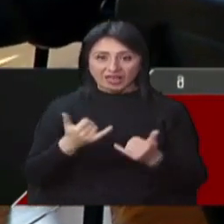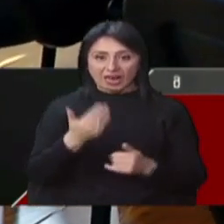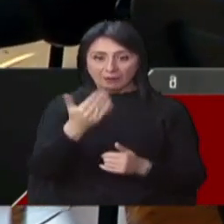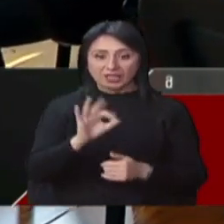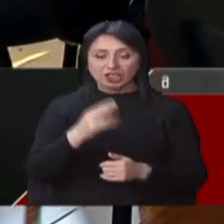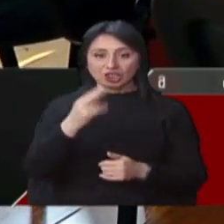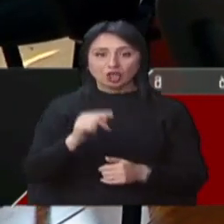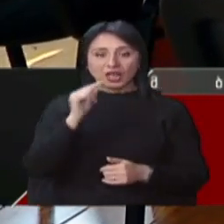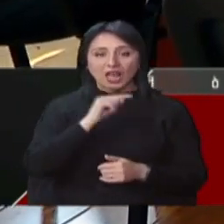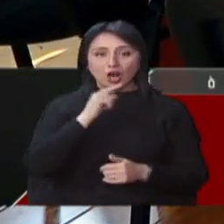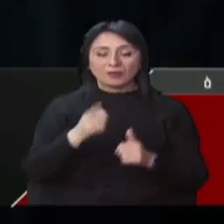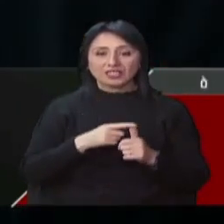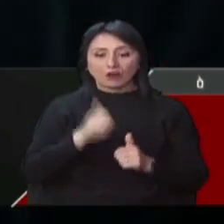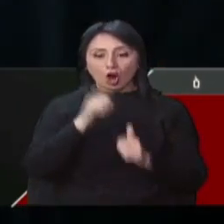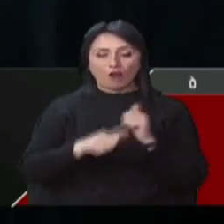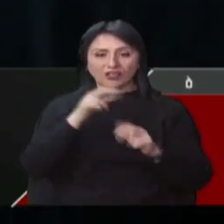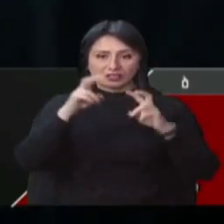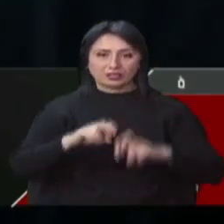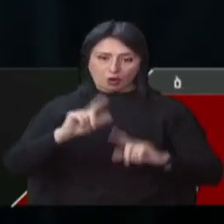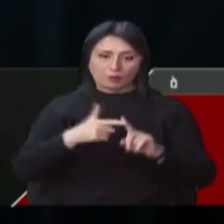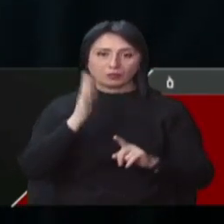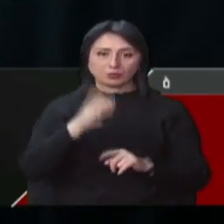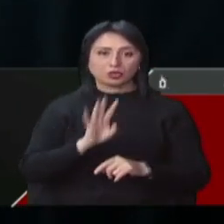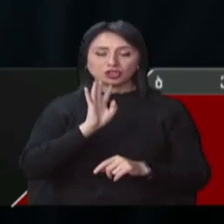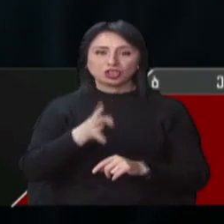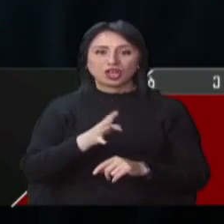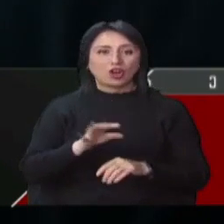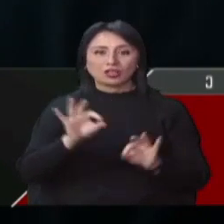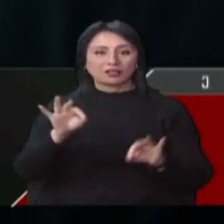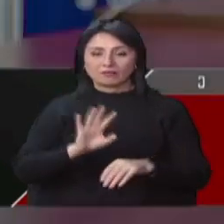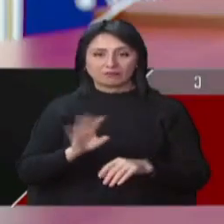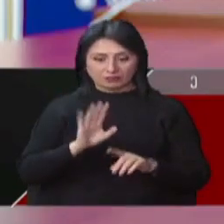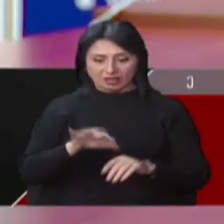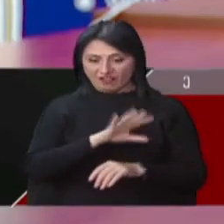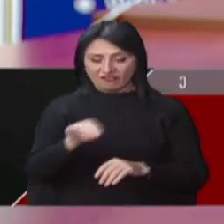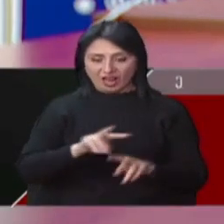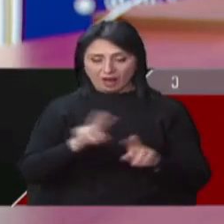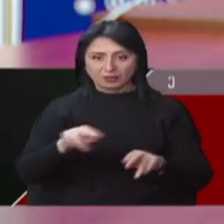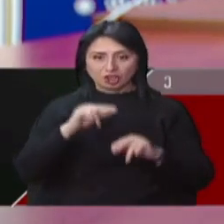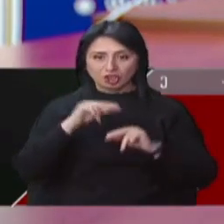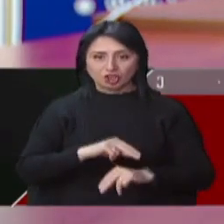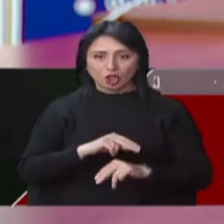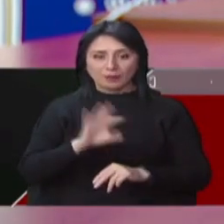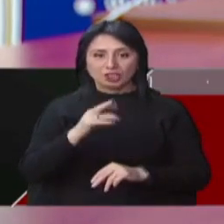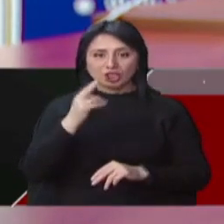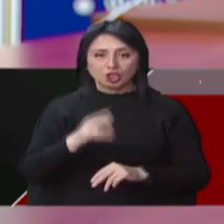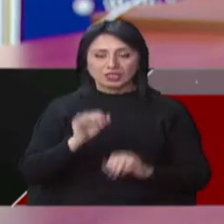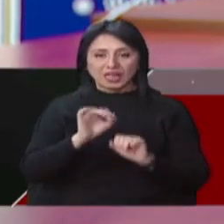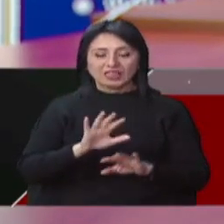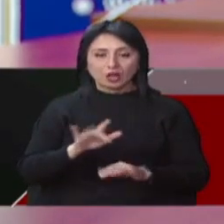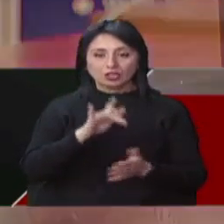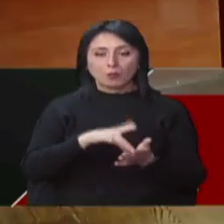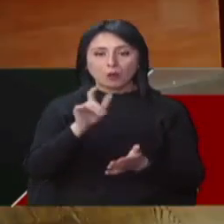მათ სოციალურ-ეკონომიკურ სტატუს ყოველწლიურად შეამოწმებენ. მსგავსი მიდგომა მოქმედებს ყველა იმ შრომისუნარიანი სოციალურად